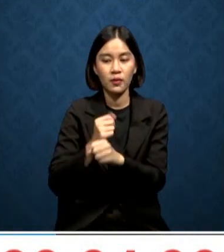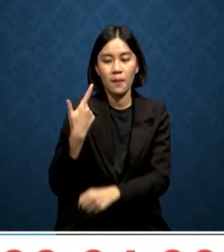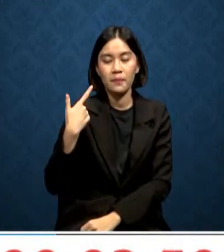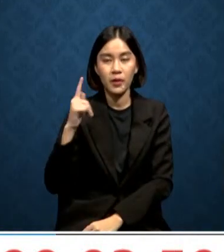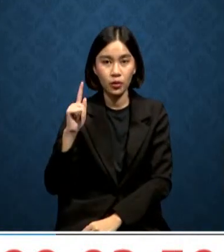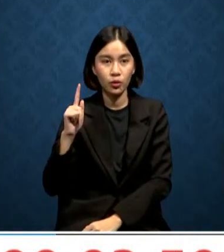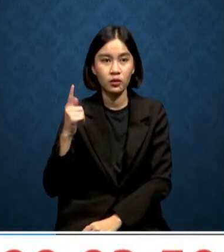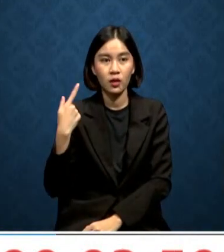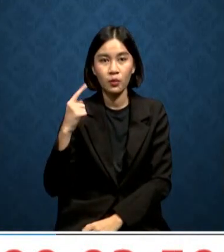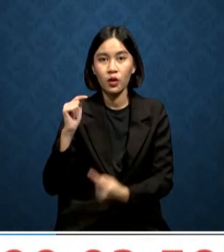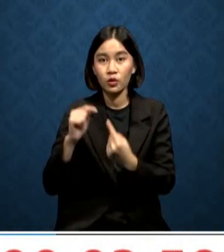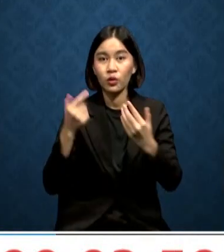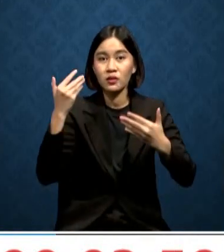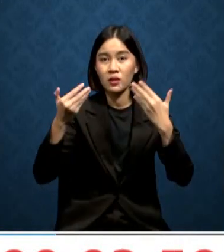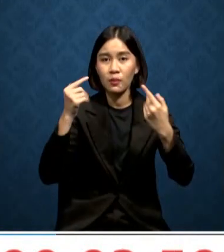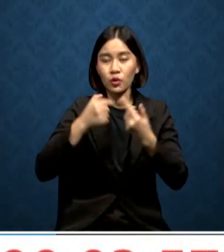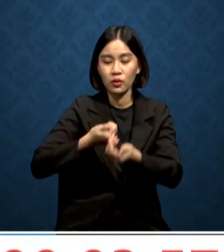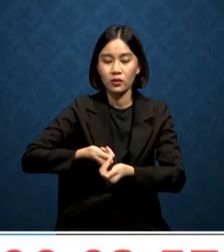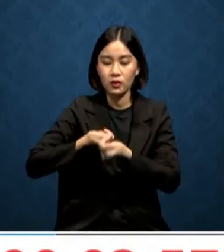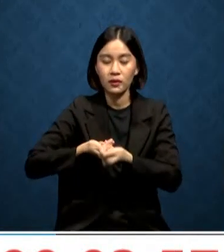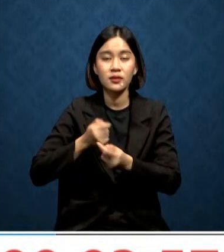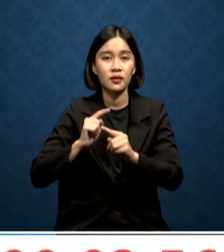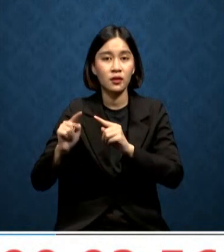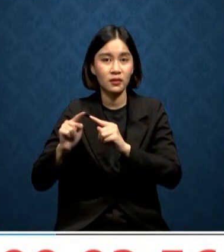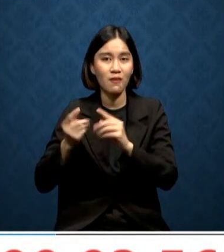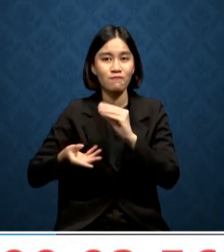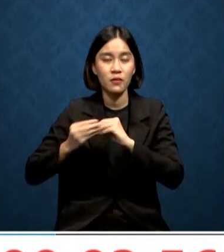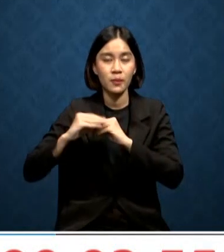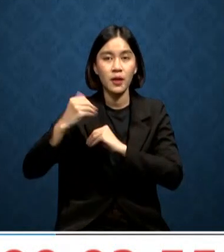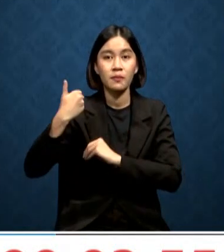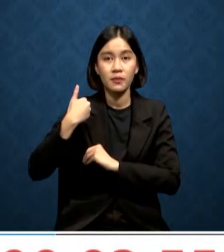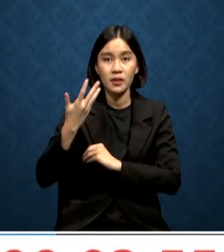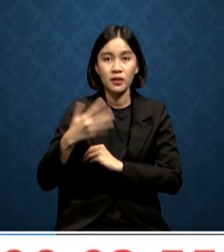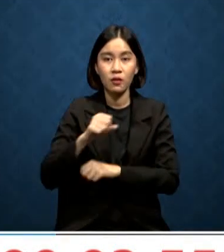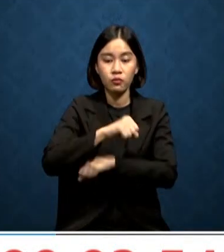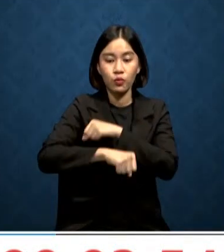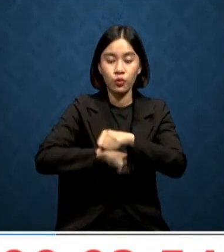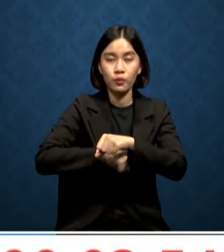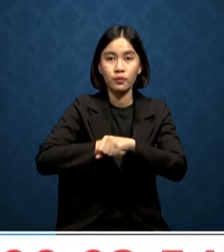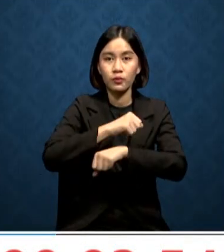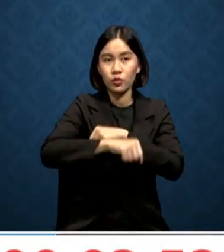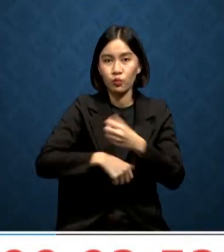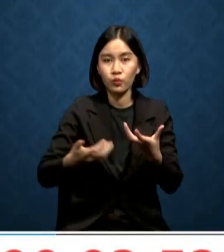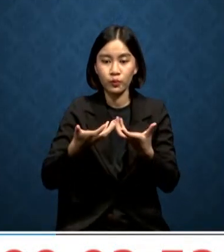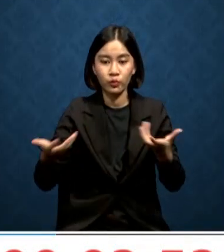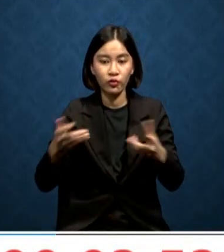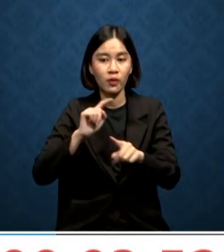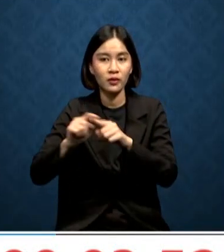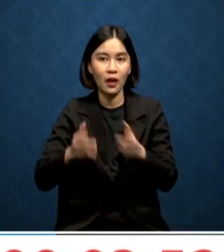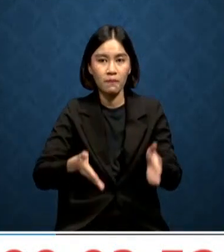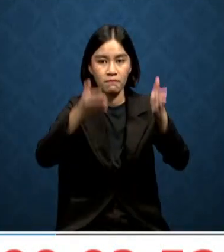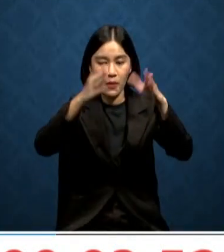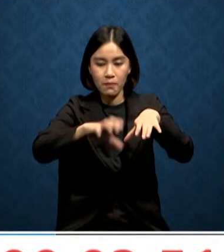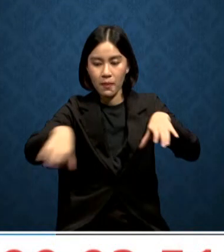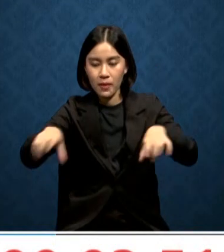ในกิจกรรมการเกษตรมากยิ่งขึ้นรวมถึงการก่อสร้างสิ่งต่างๆเข้าไปในพื้น